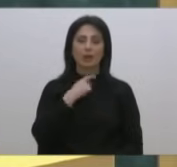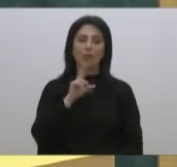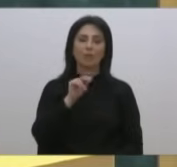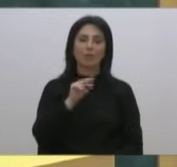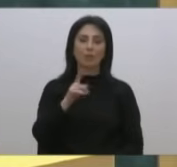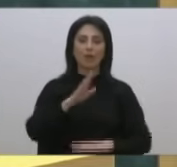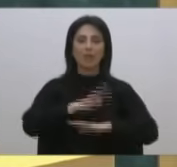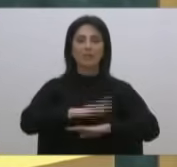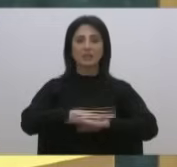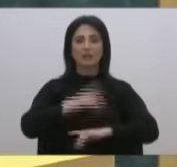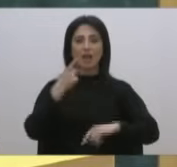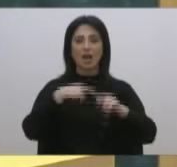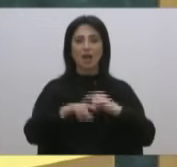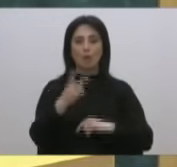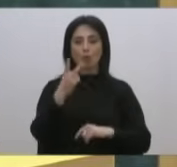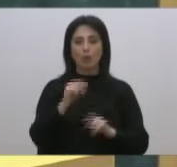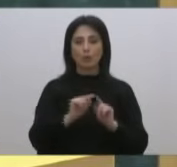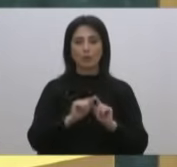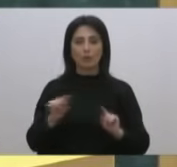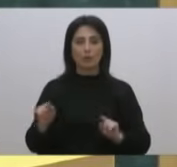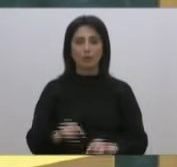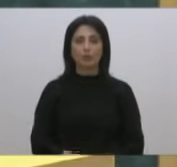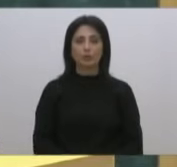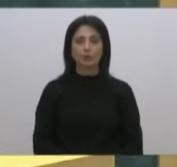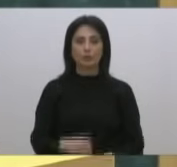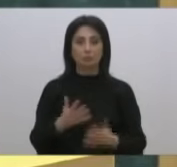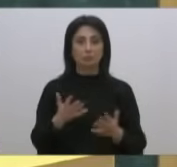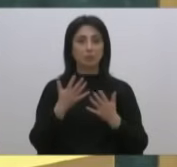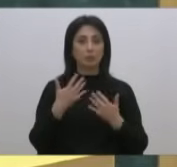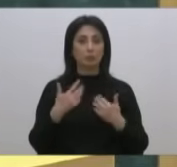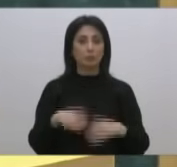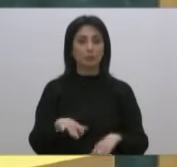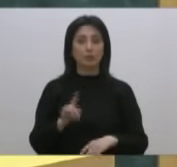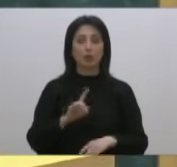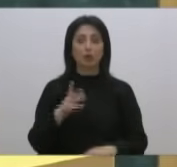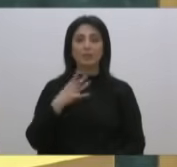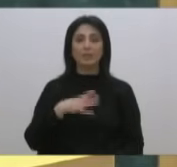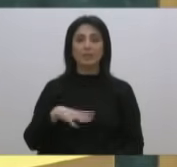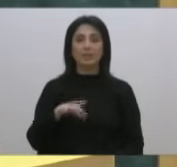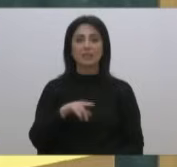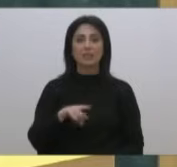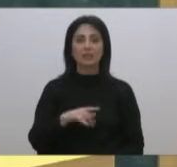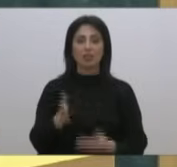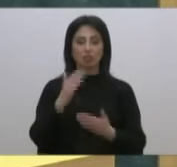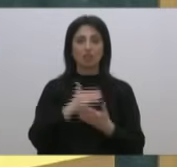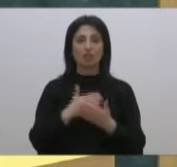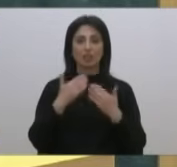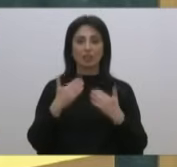ტონალობიდან, მათი ქცევიდან გამომდინარე ამ ორი დღის განმავლობაში ცხადია უკვე, რომ საქართველოში